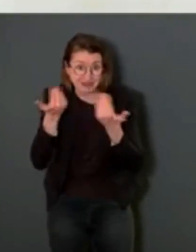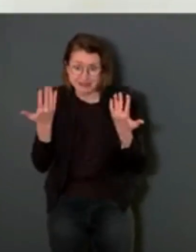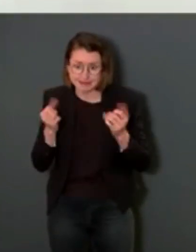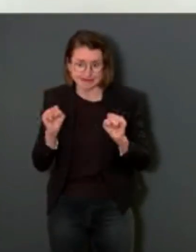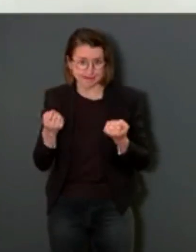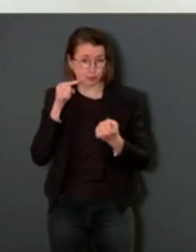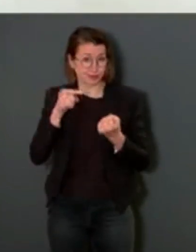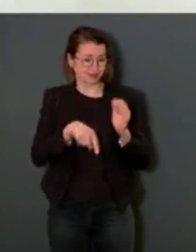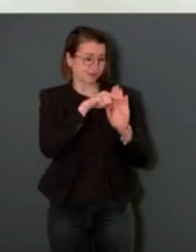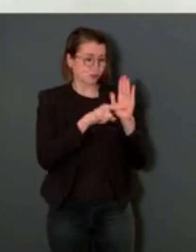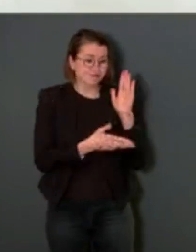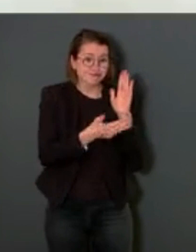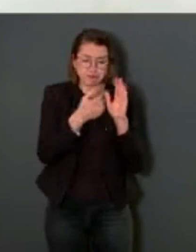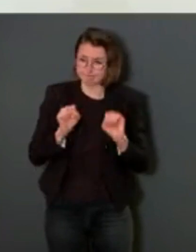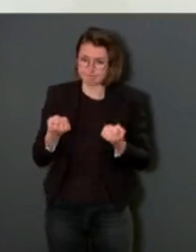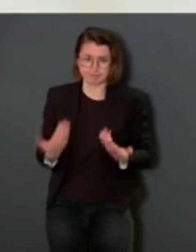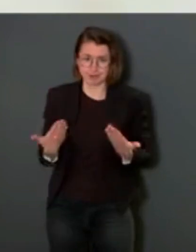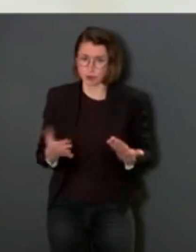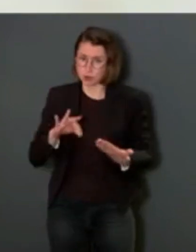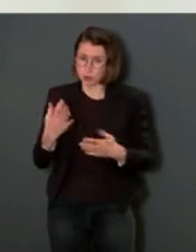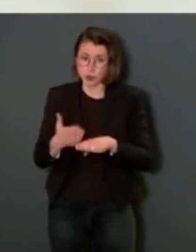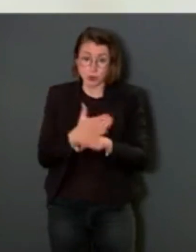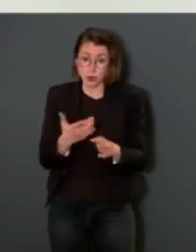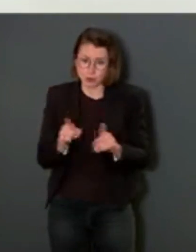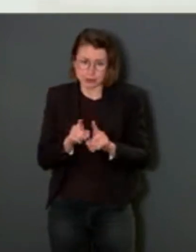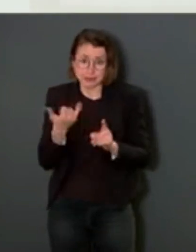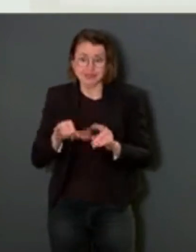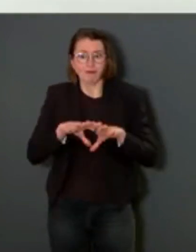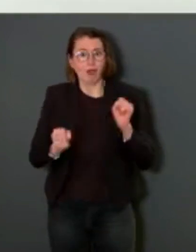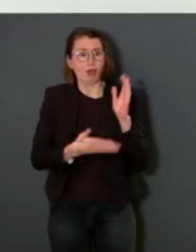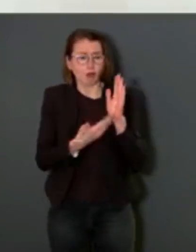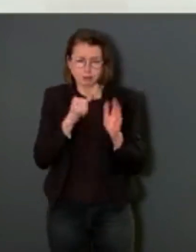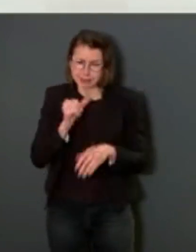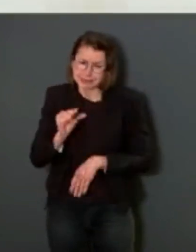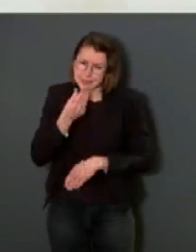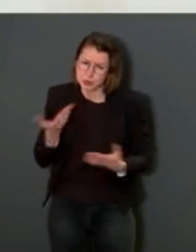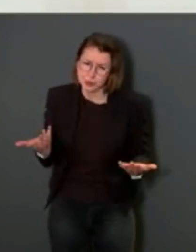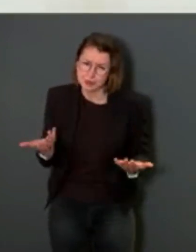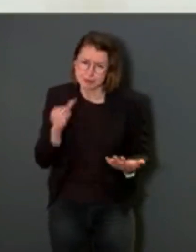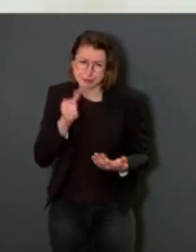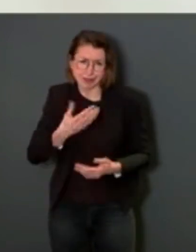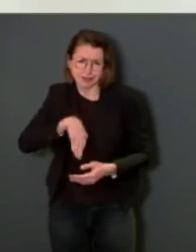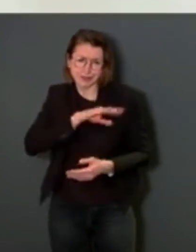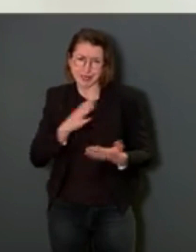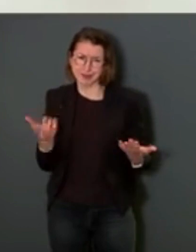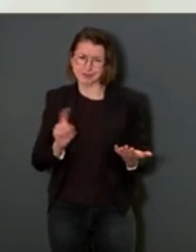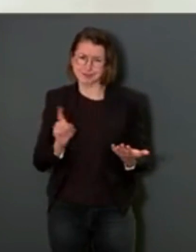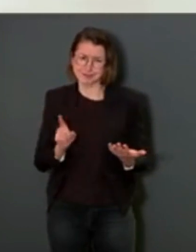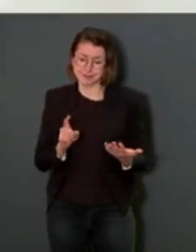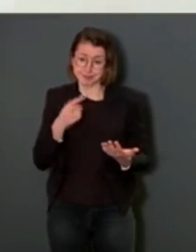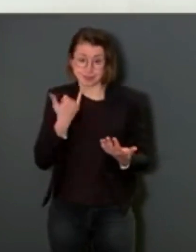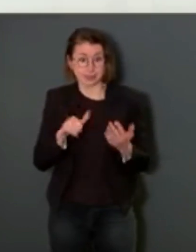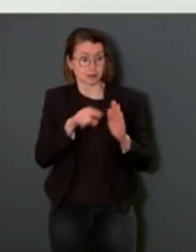insensé, irréfléchi et irresponsable. Ce serait la mauvaise décision de le faire maintenant. C'est pour ça que le comité